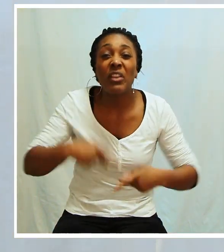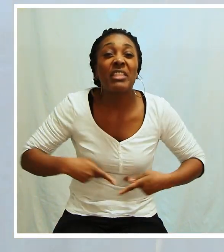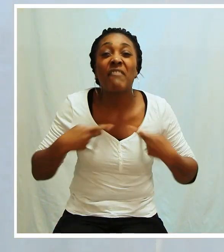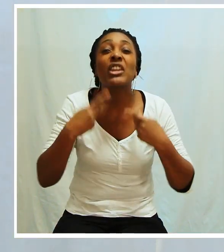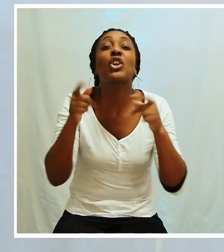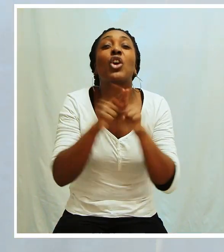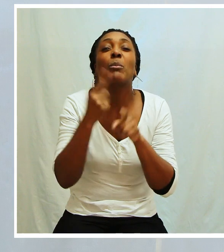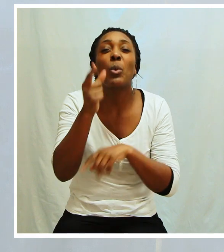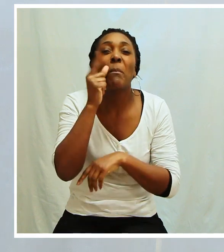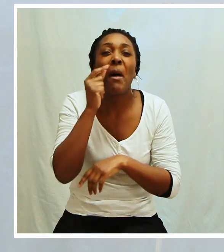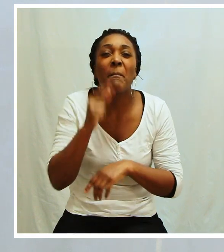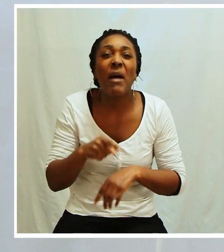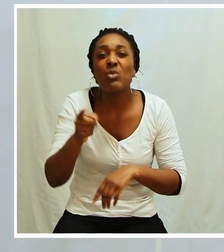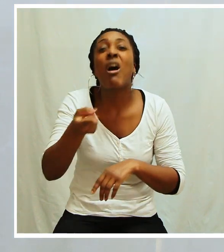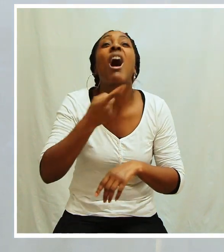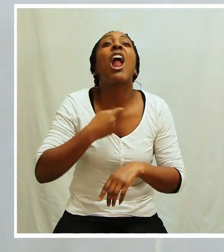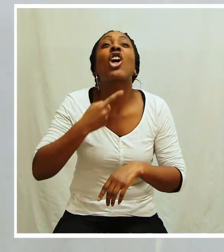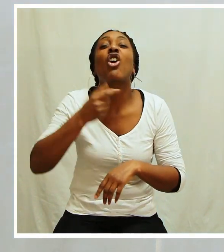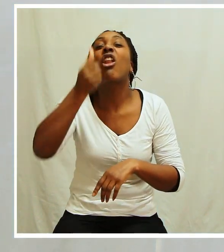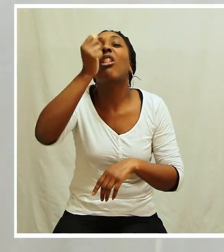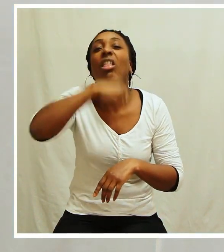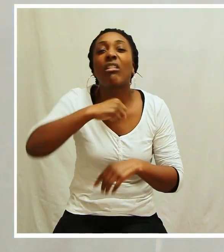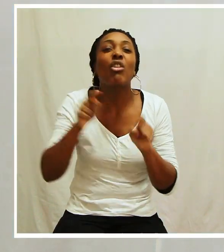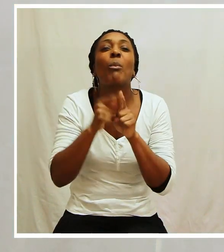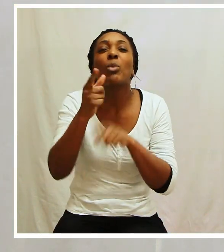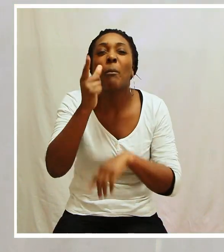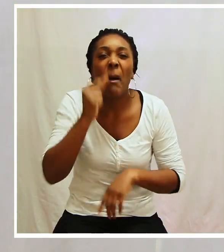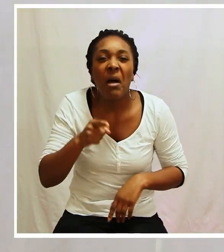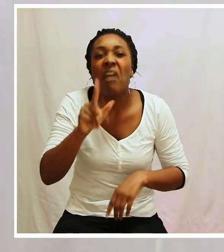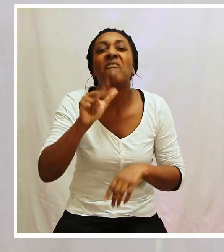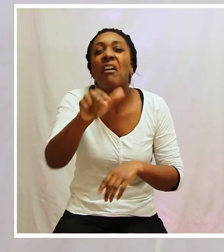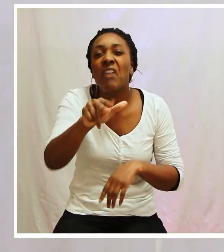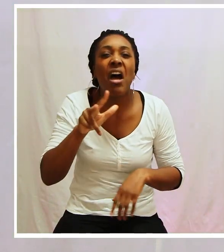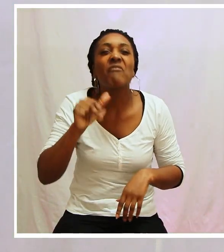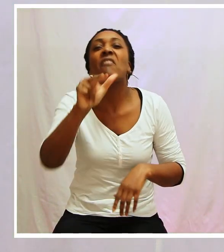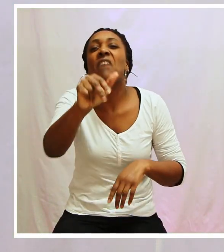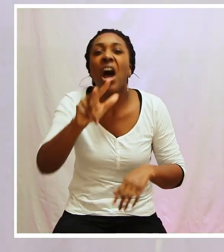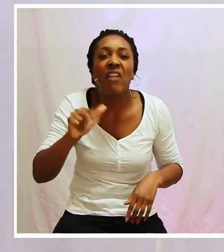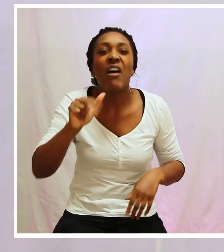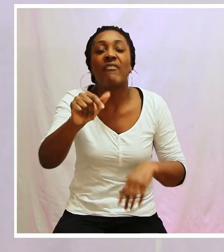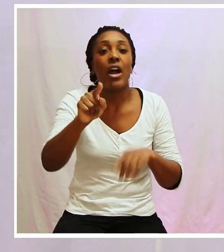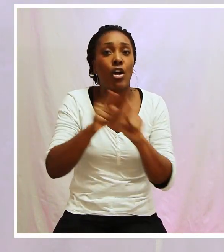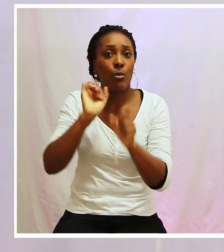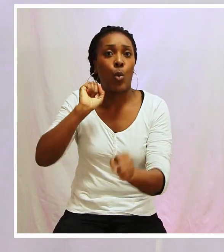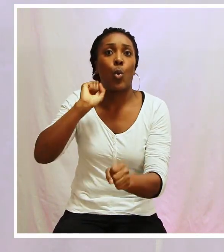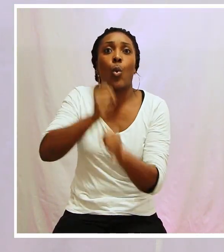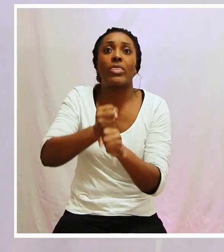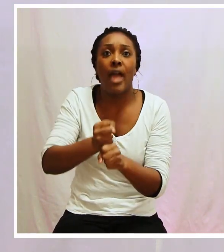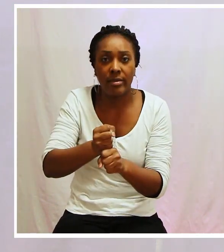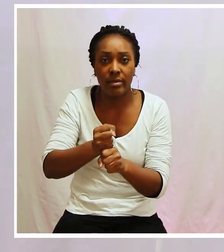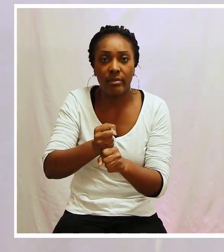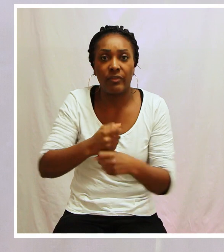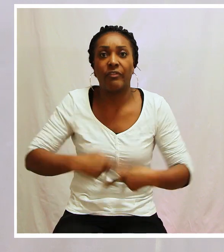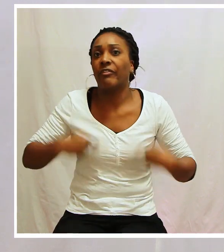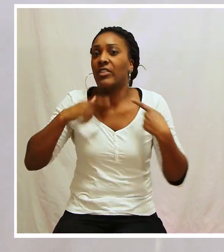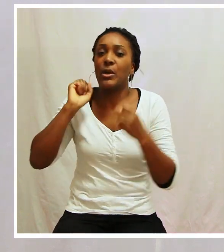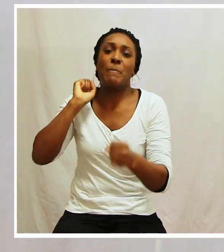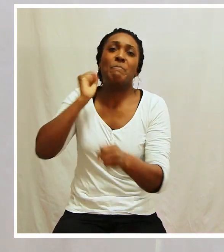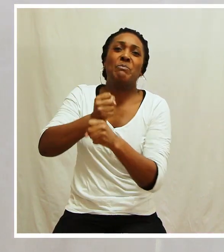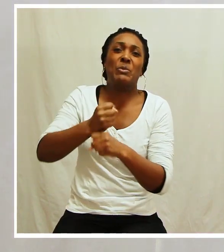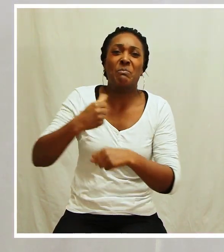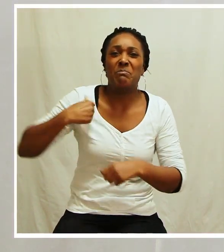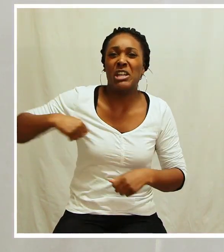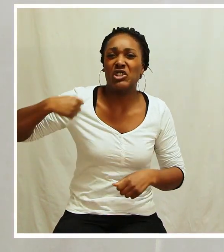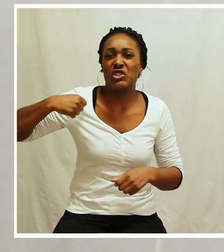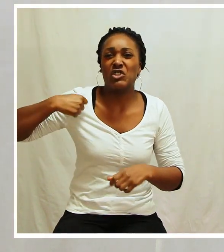tu seras comme ton père, ou tu seras un alcoolique, ou tu seras ceci, ou tu seras cela, et puis il y a une condamnation sur la vie de l'enfant, et puis il y a quelque chose de